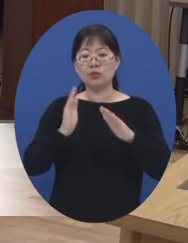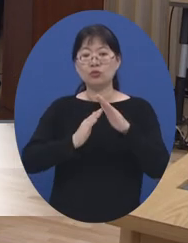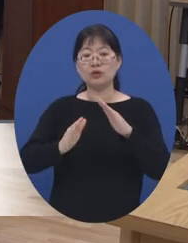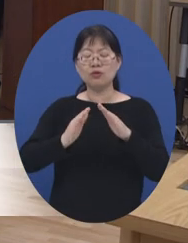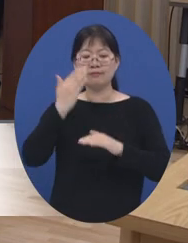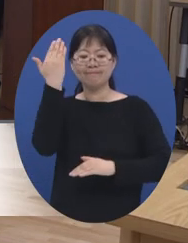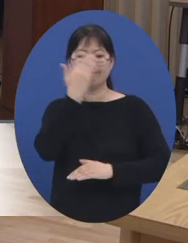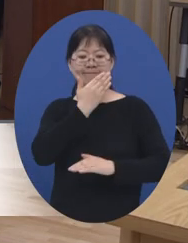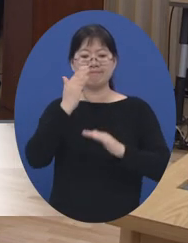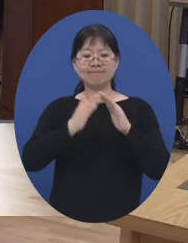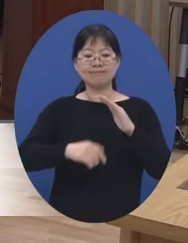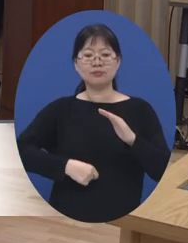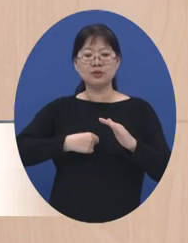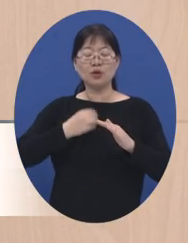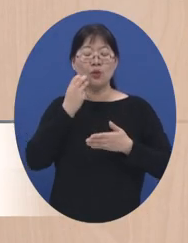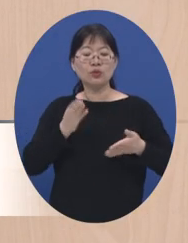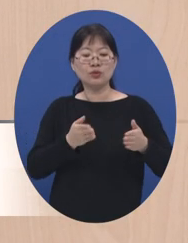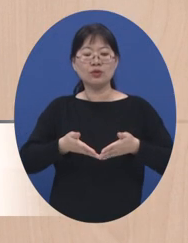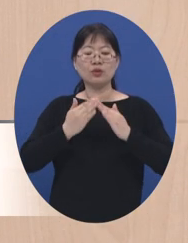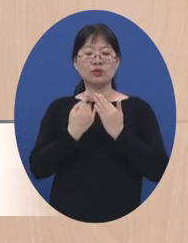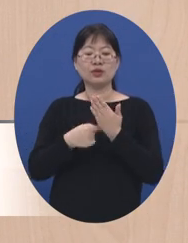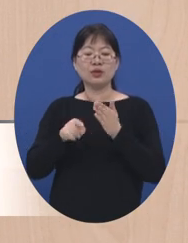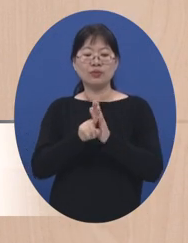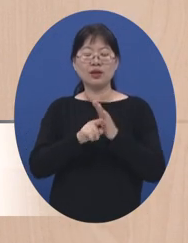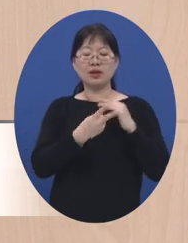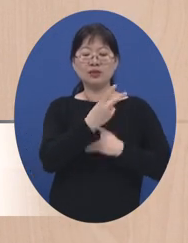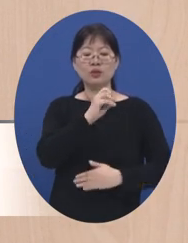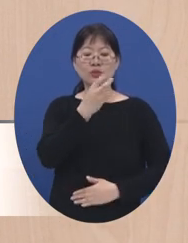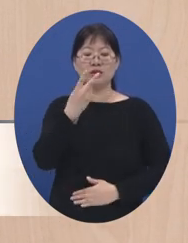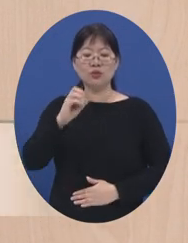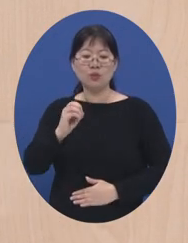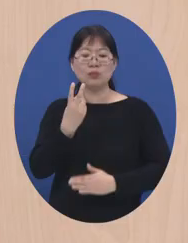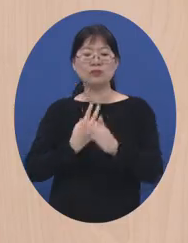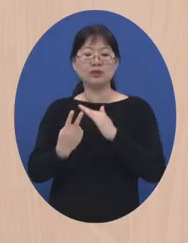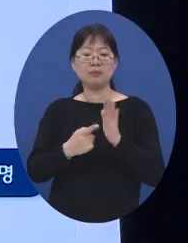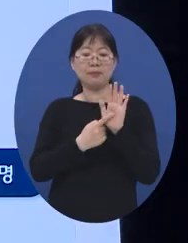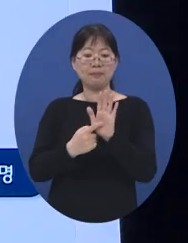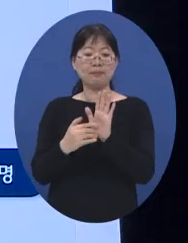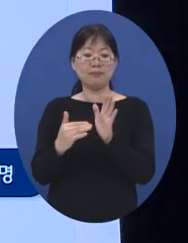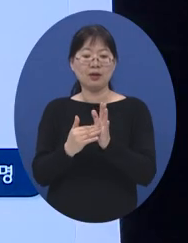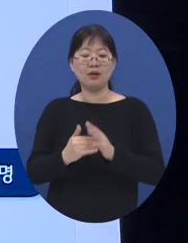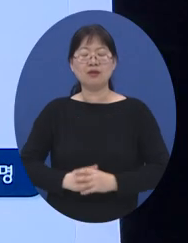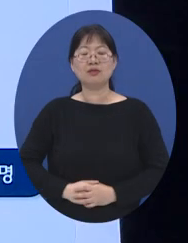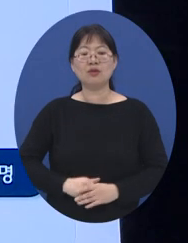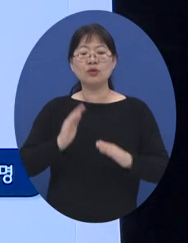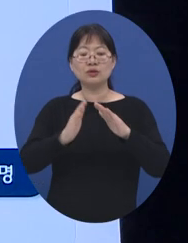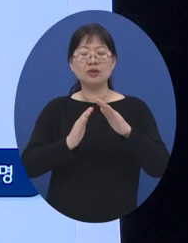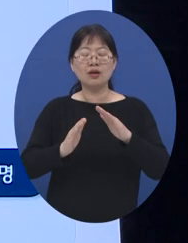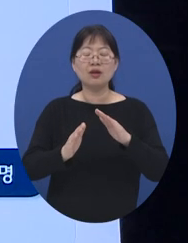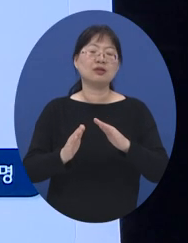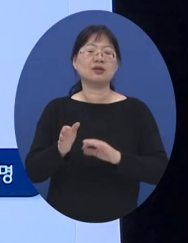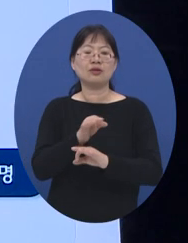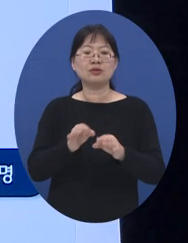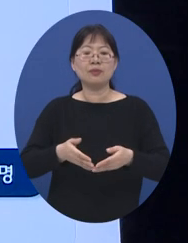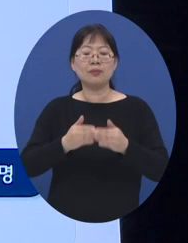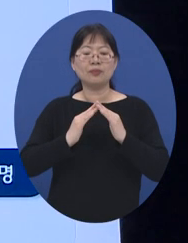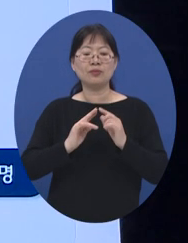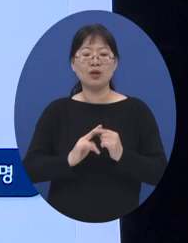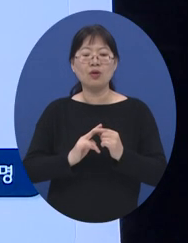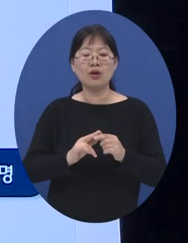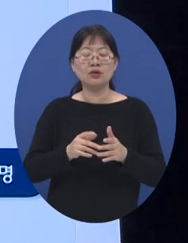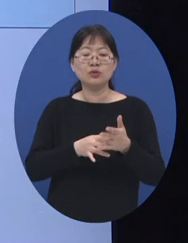투명하며 정의로운 경기도를 만들기 위한 공정 2020 비전도 발표했습니다. 공정한 경제 질서 구현과 조세 정의